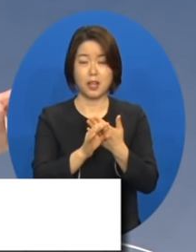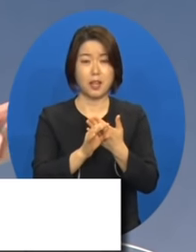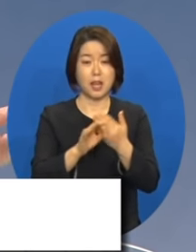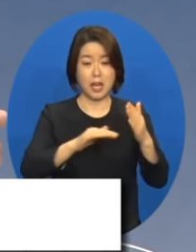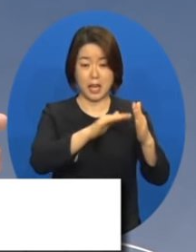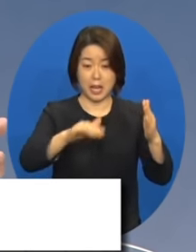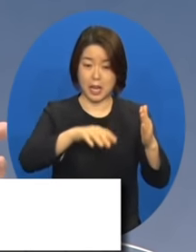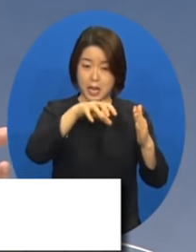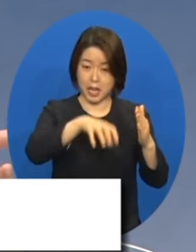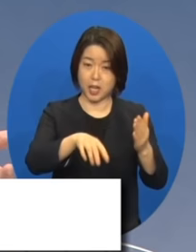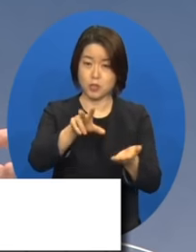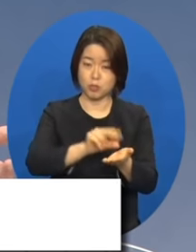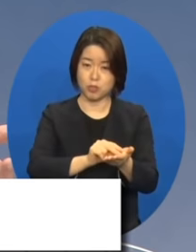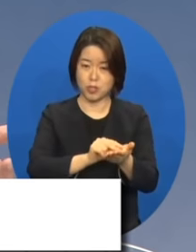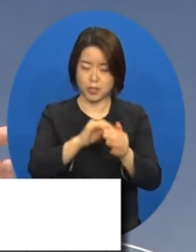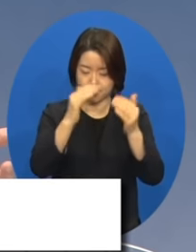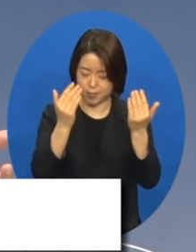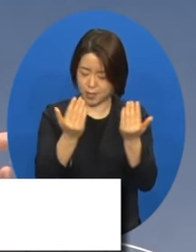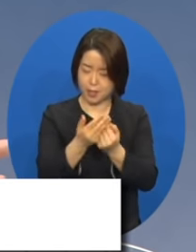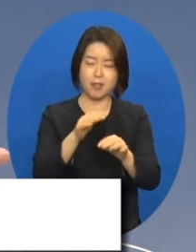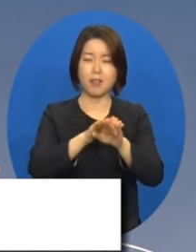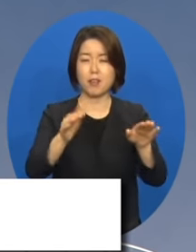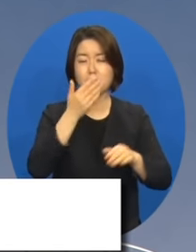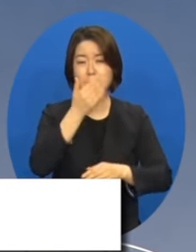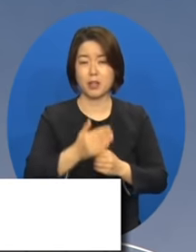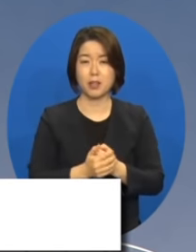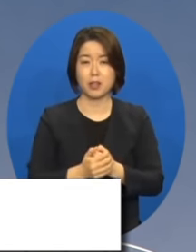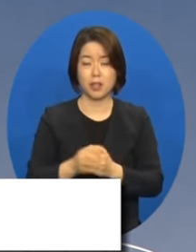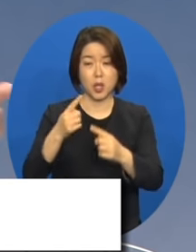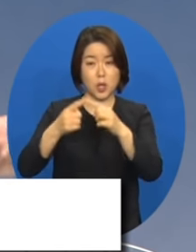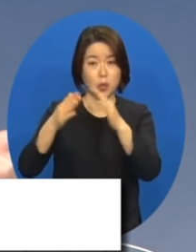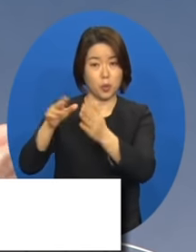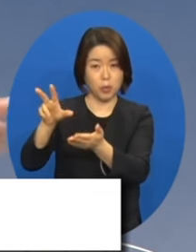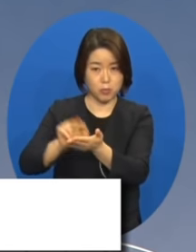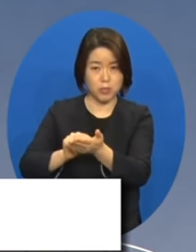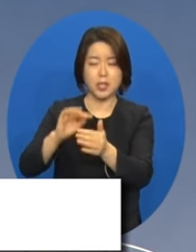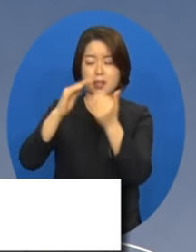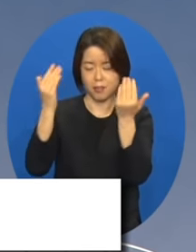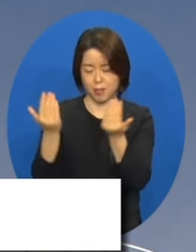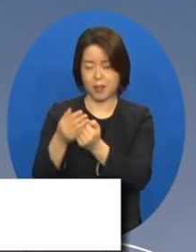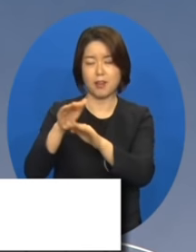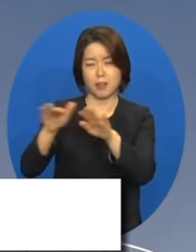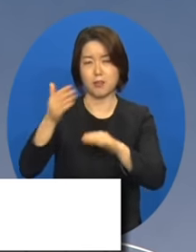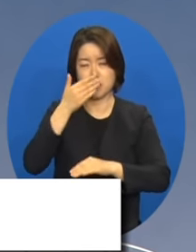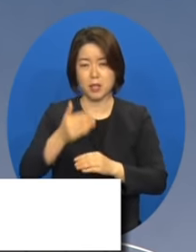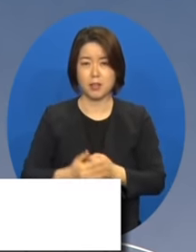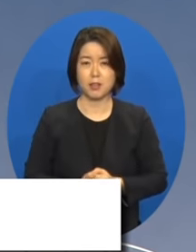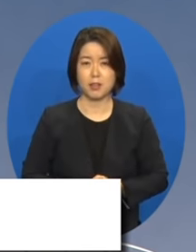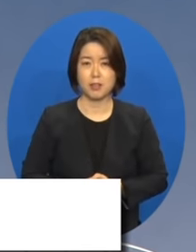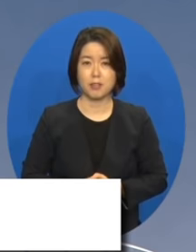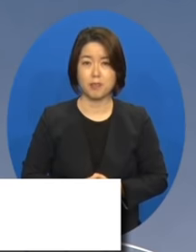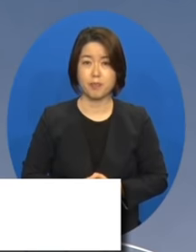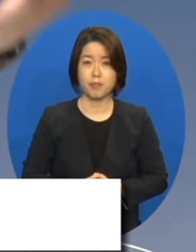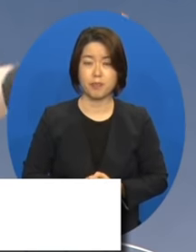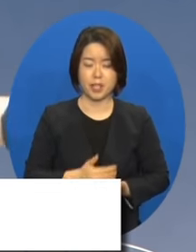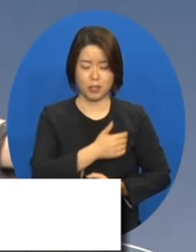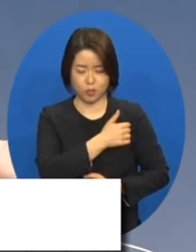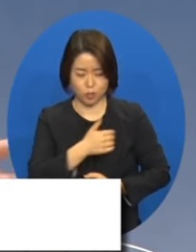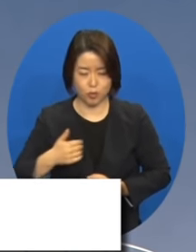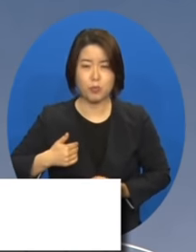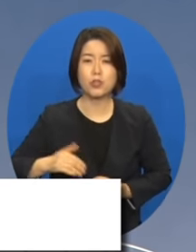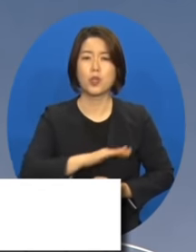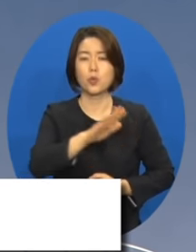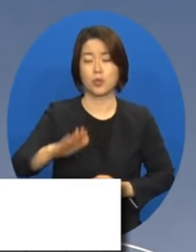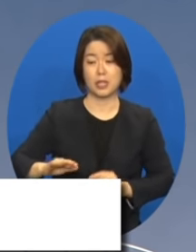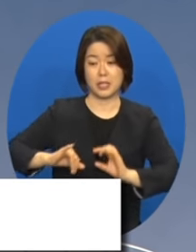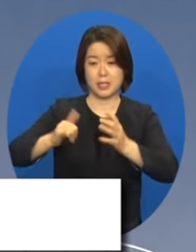가족 문제 해결 안될 가정 없습니다 교회 문제 해결 안될 교회 없어 누이 우리가 세상을